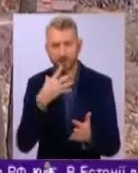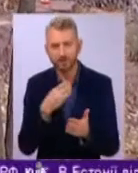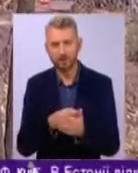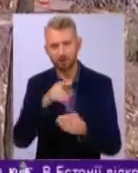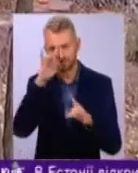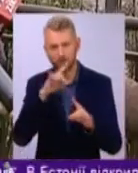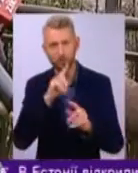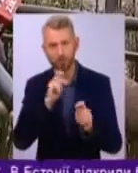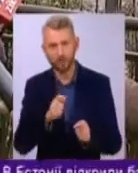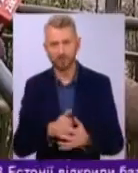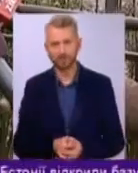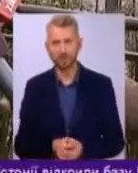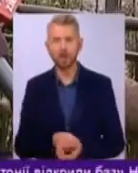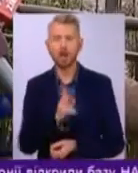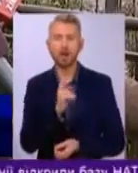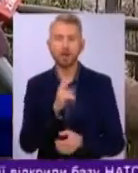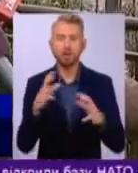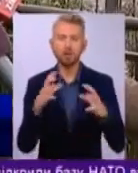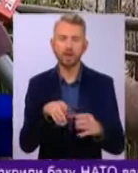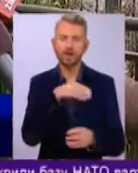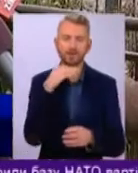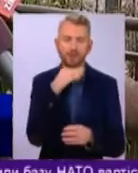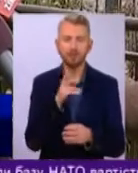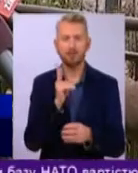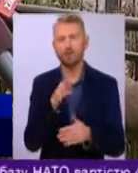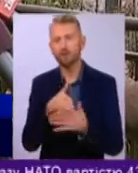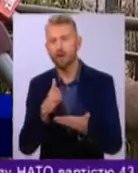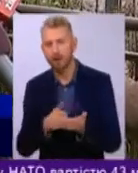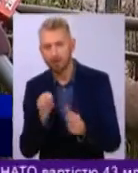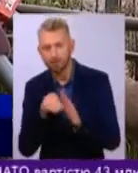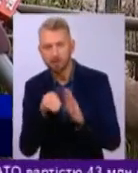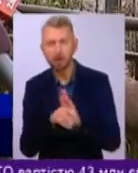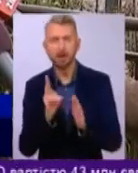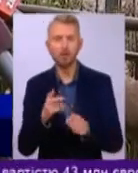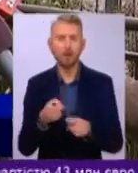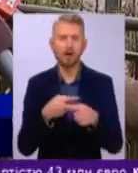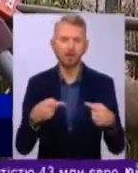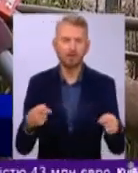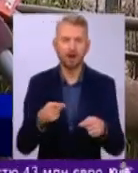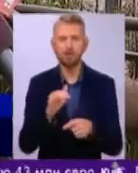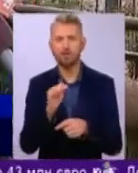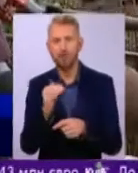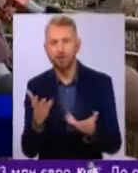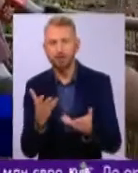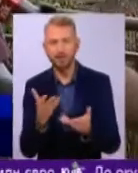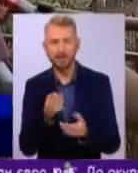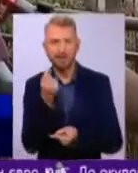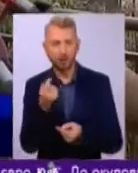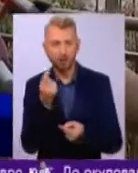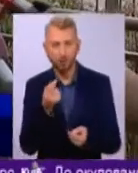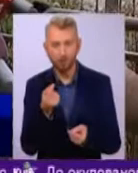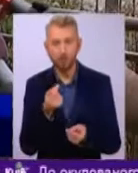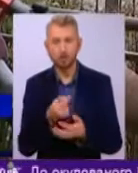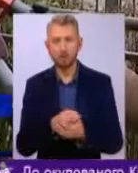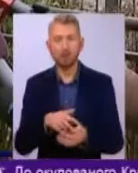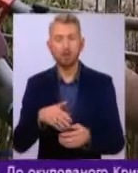сюрприз. Кому тиква з м'ясом, кому тиква з хлебом, кому тиква з овощами, з фруктами, з хлебом, з зерном. Тиква практично присутствує